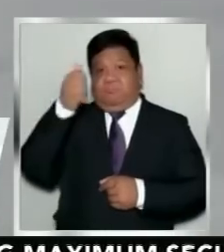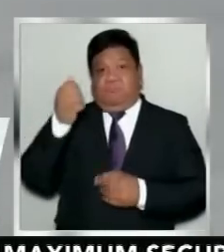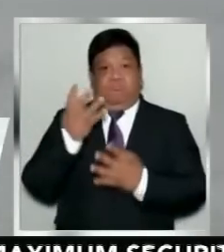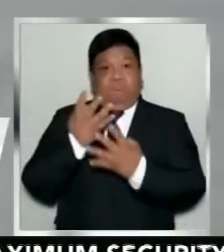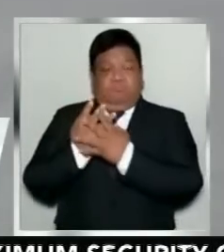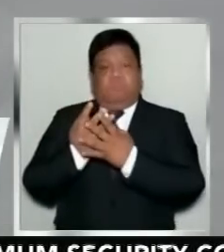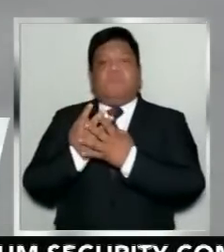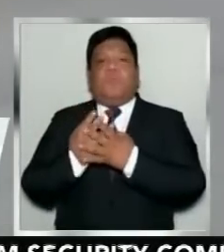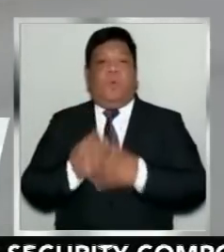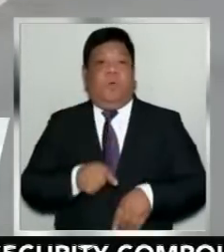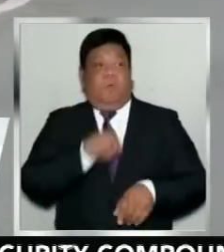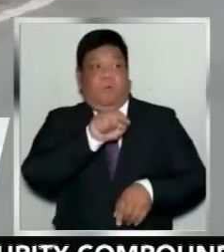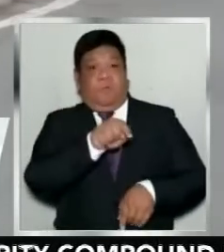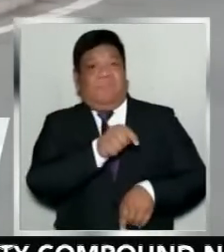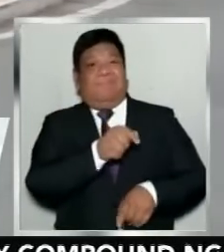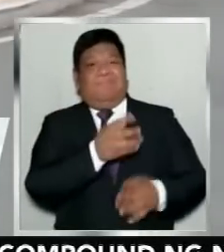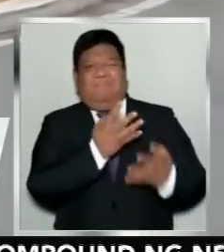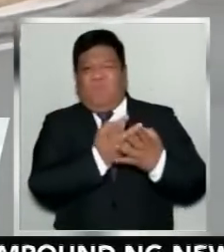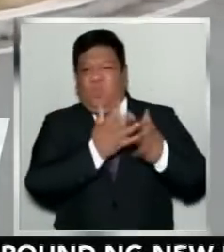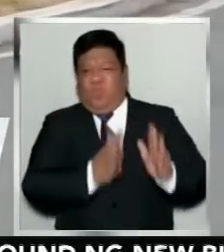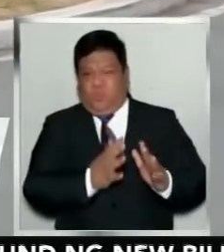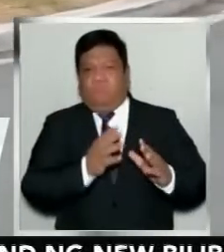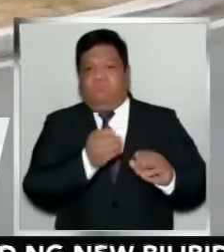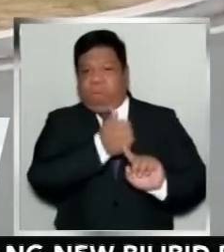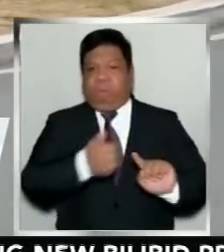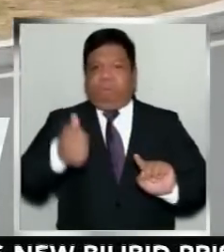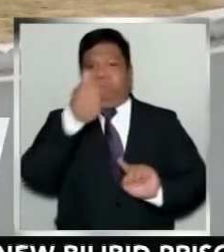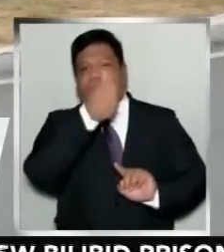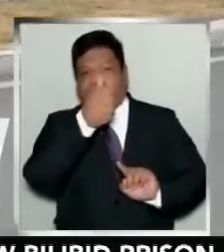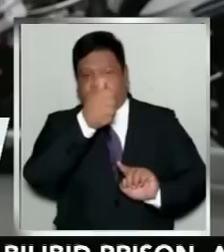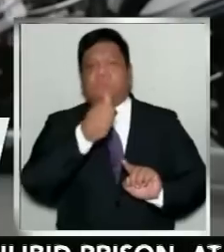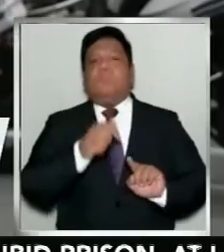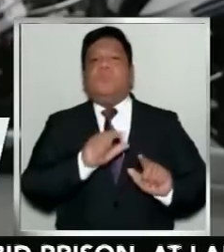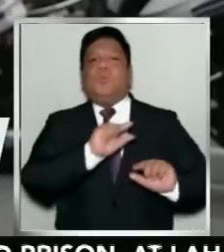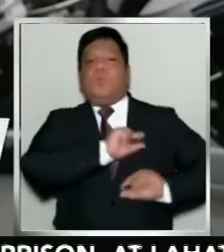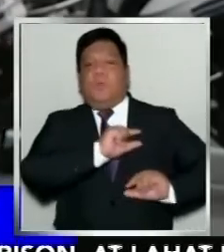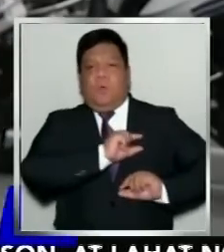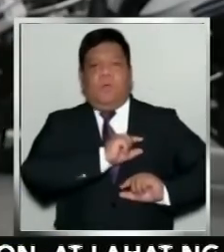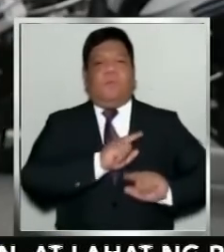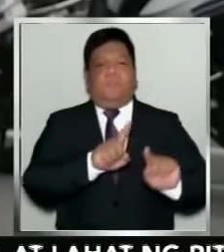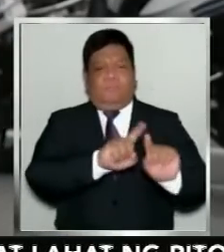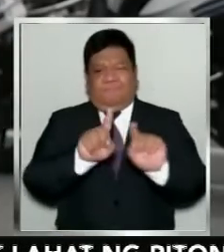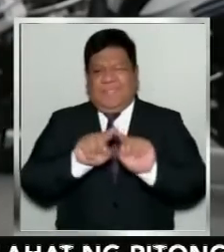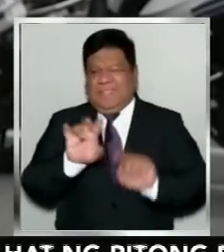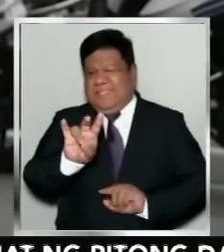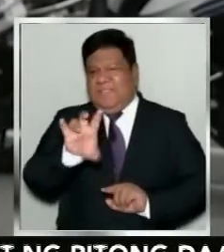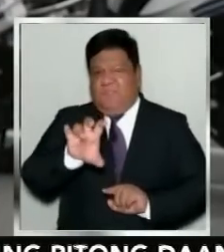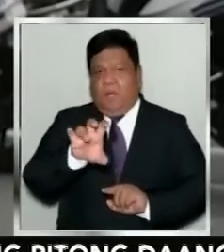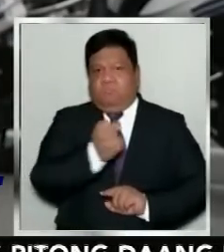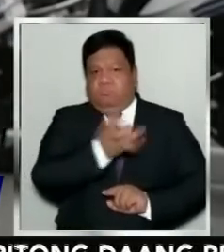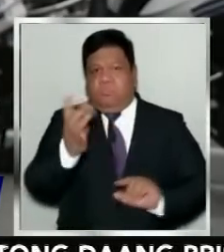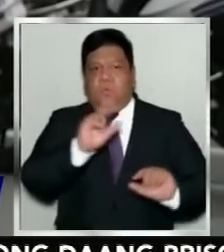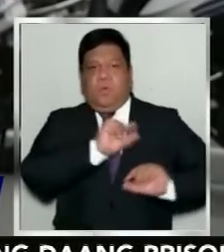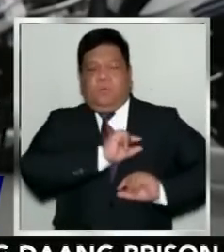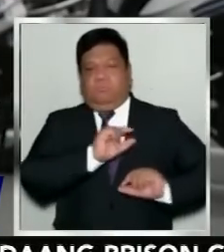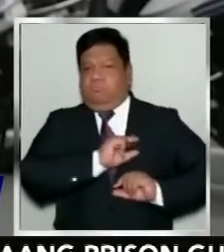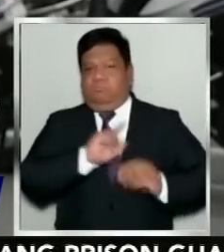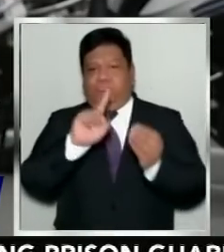maximum security compound, pati na lahat ng 700 prison guard doon. I'm not seeing any